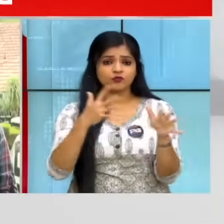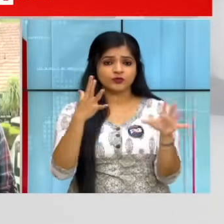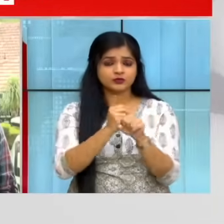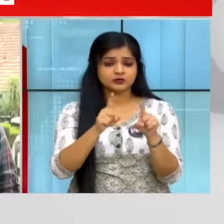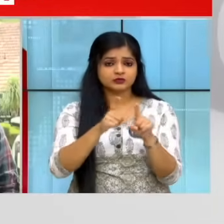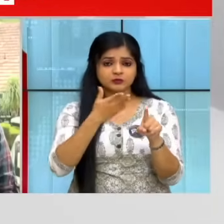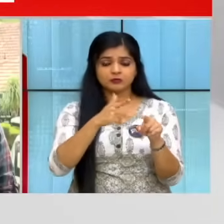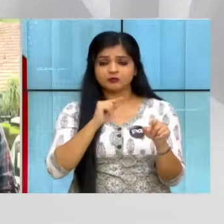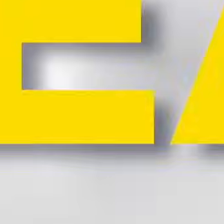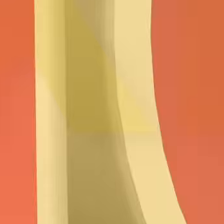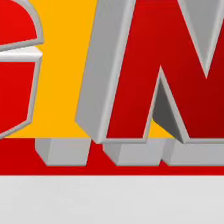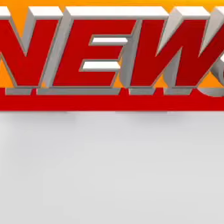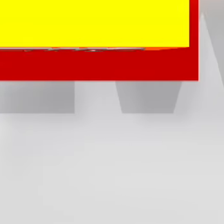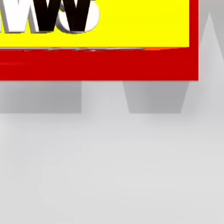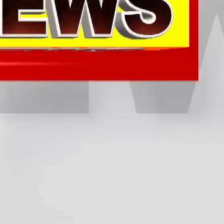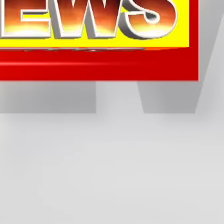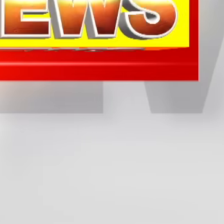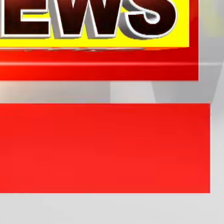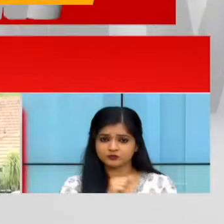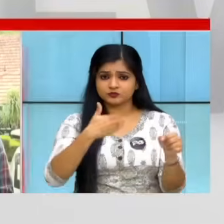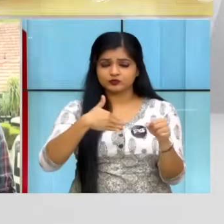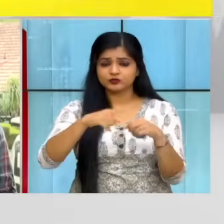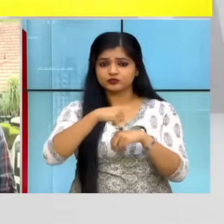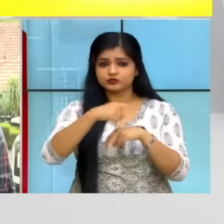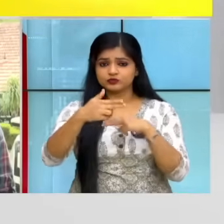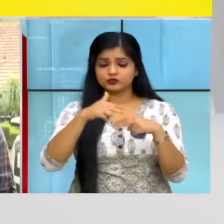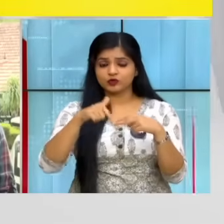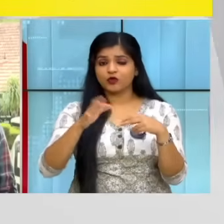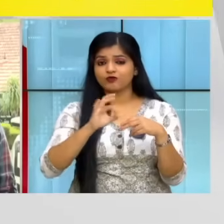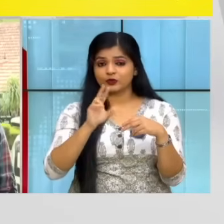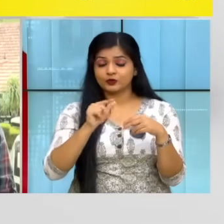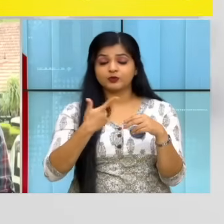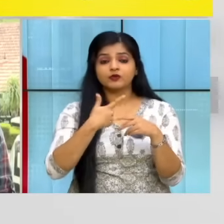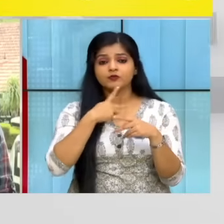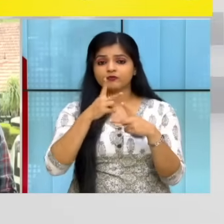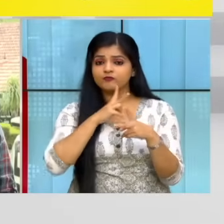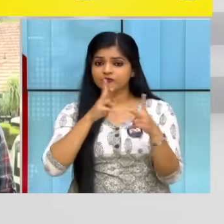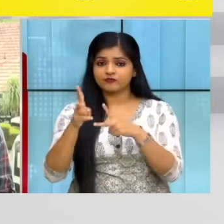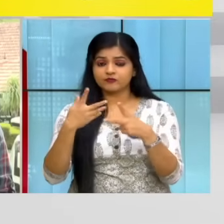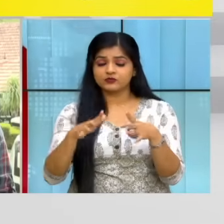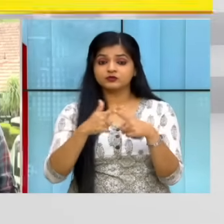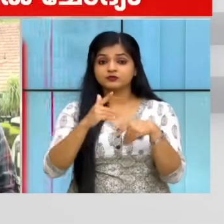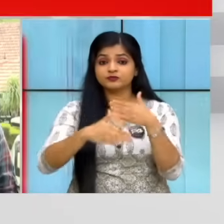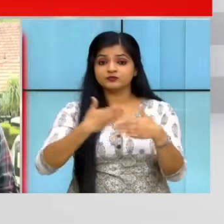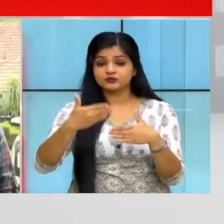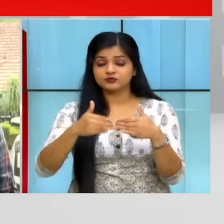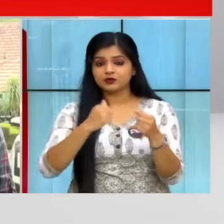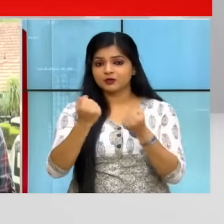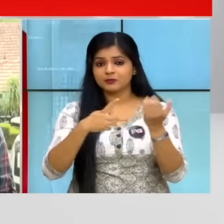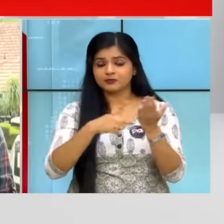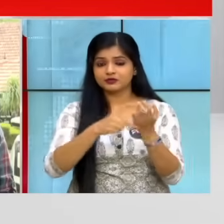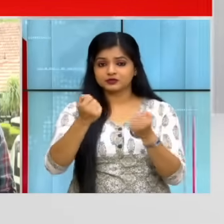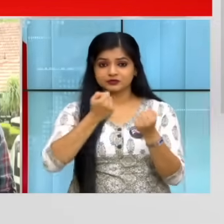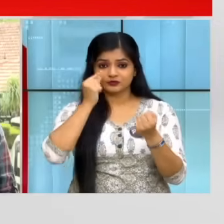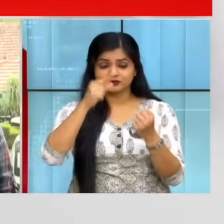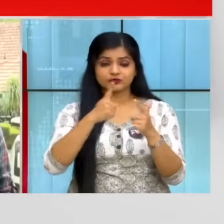പിന്നാലെ ഇരുവരെയും വിട്ടയക്കുമെന്ന് പോലീസ് അനൗദ്യോഗികമായി വിവരം നൽകി. പക്ഷേ അതിനുശേഷമാണ് ഈ ബസ്സിലെ ഡ്രൈവർ യദുവിനെ